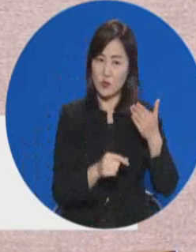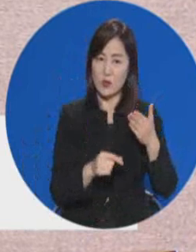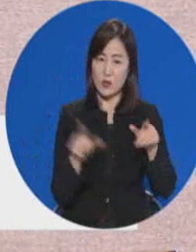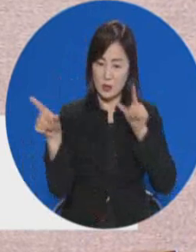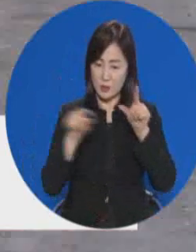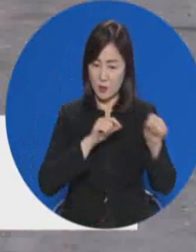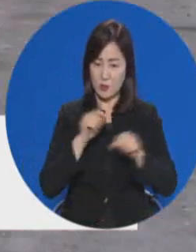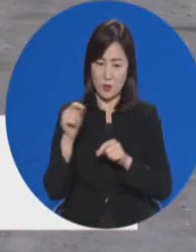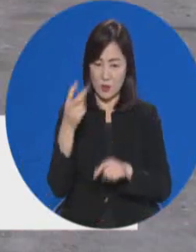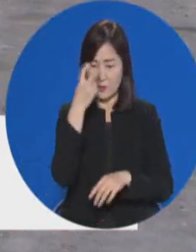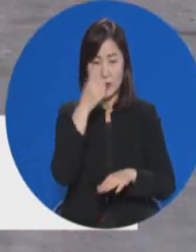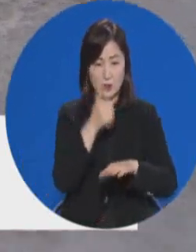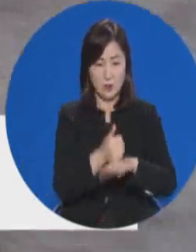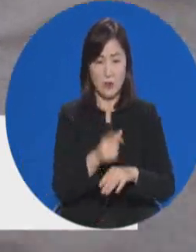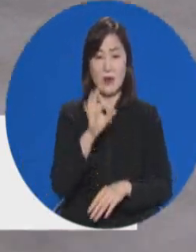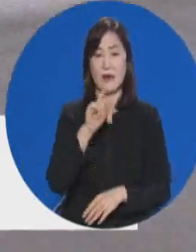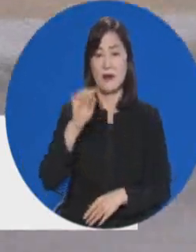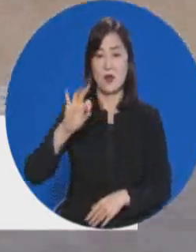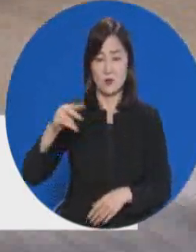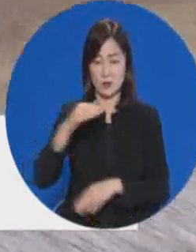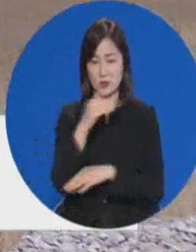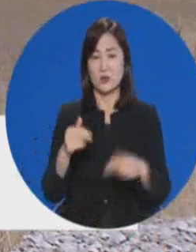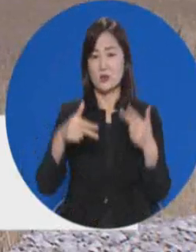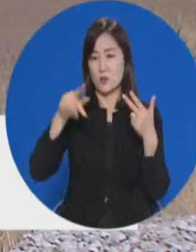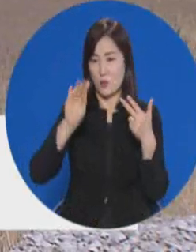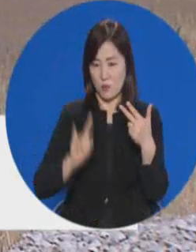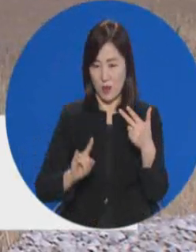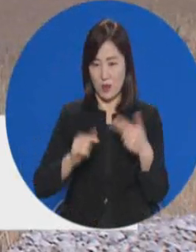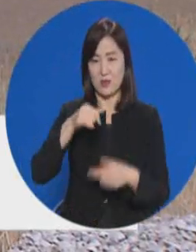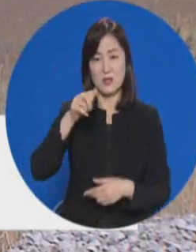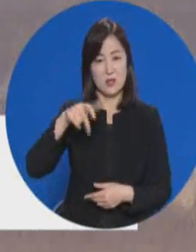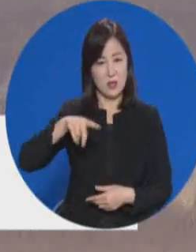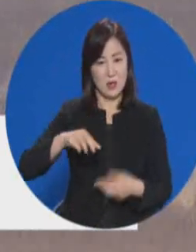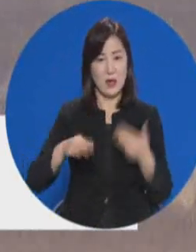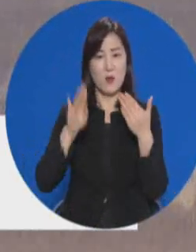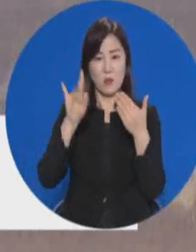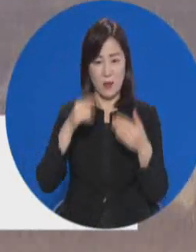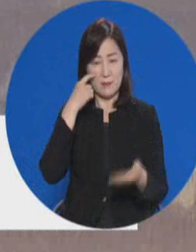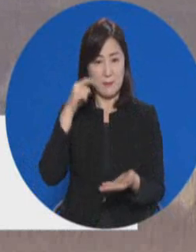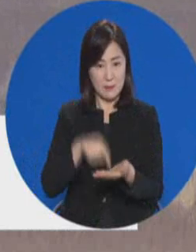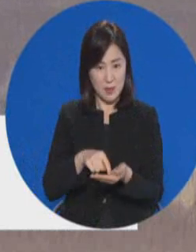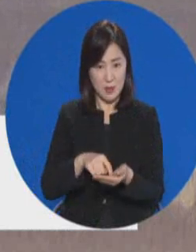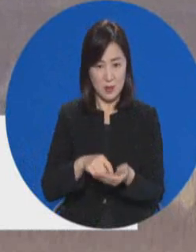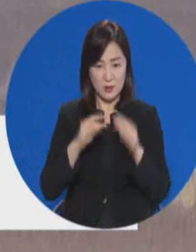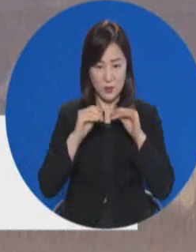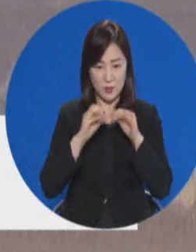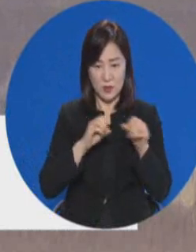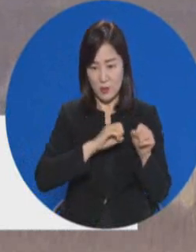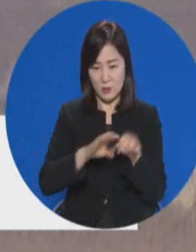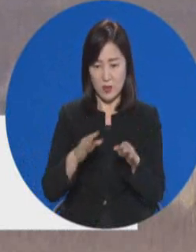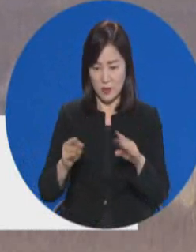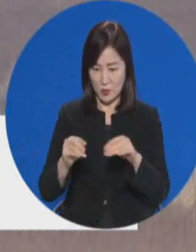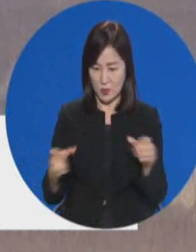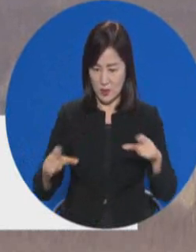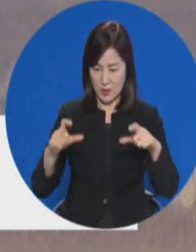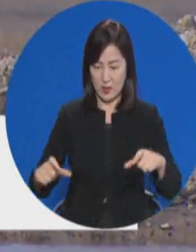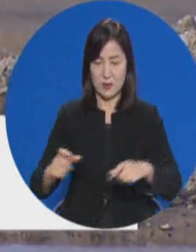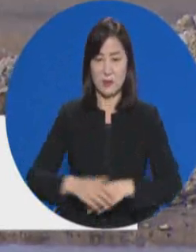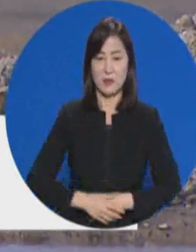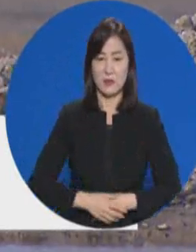시료에서는 아연이 기준치의 7배, 니켈은 기준치의 9배 이상이 검출됐고 준설토 투기장 토양에서도 니켈